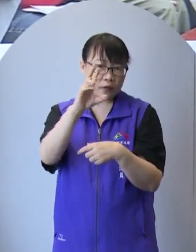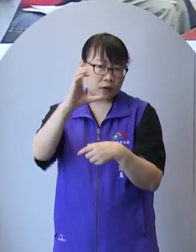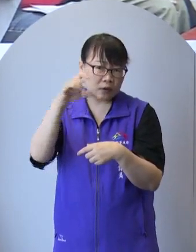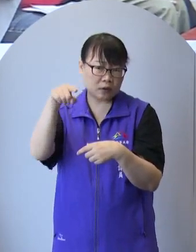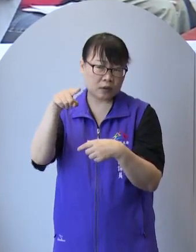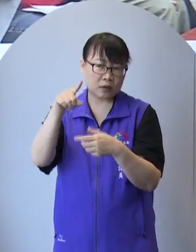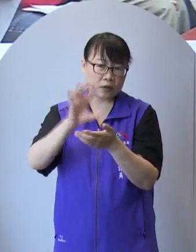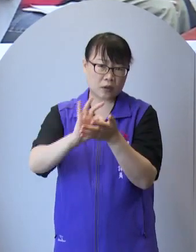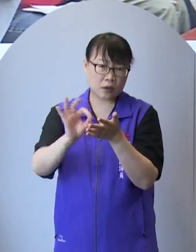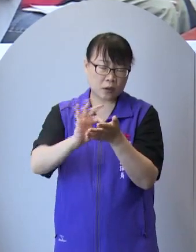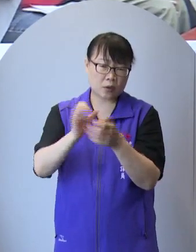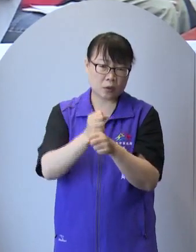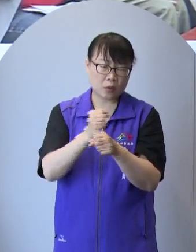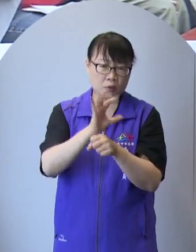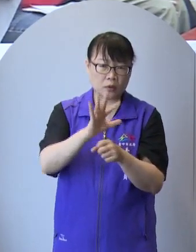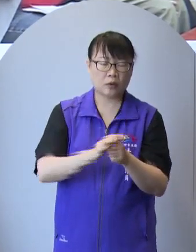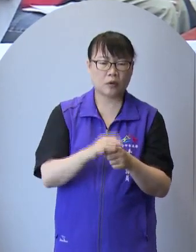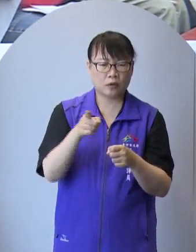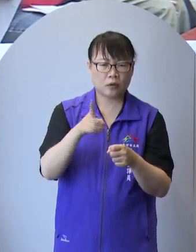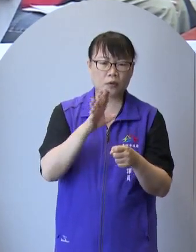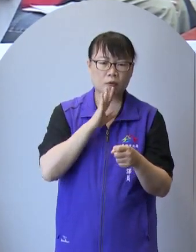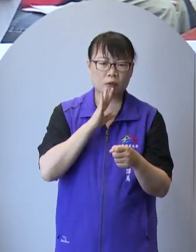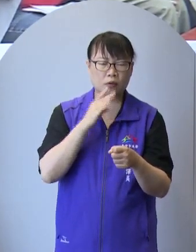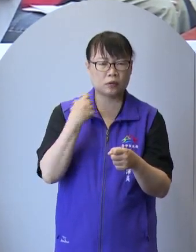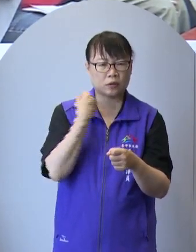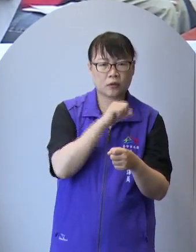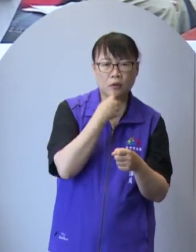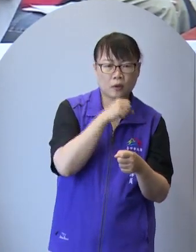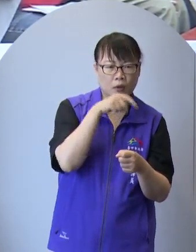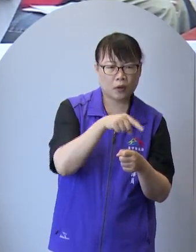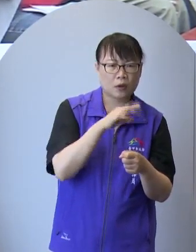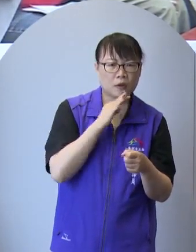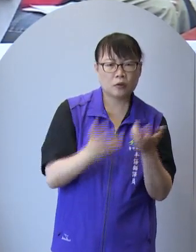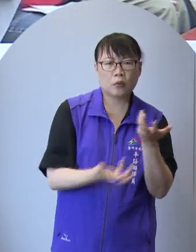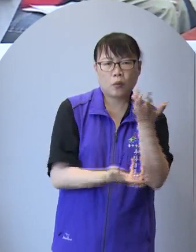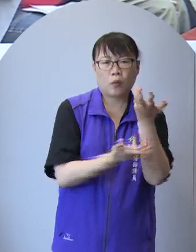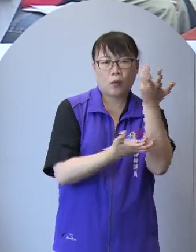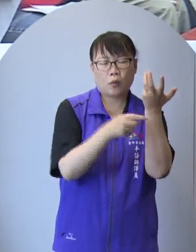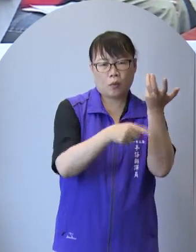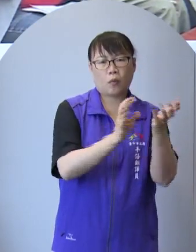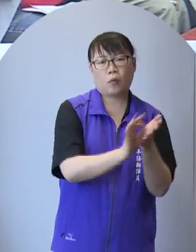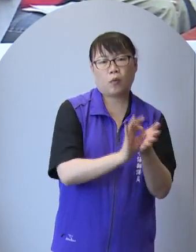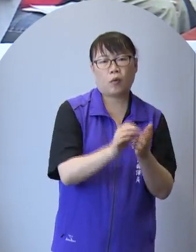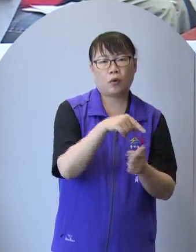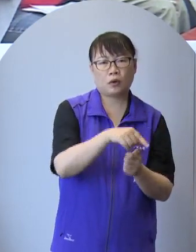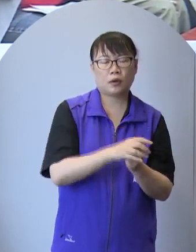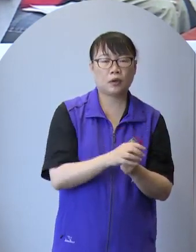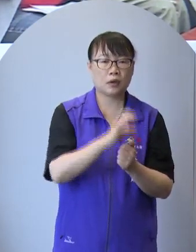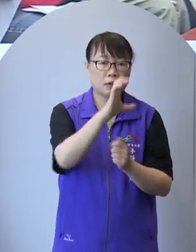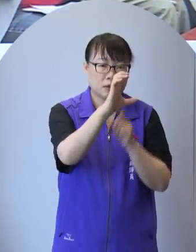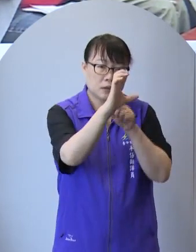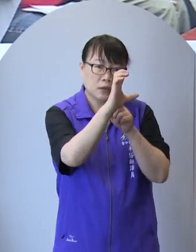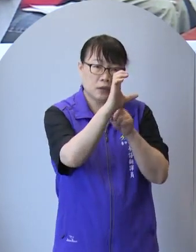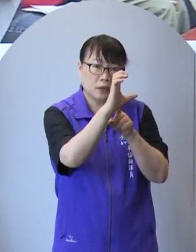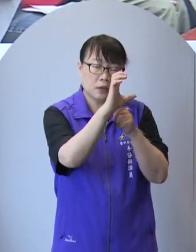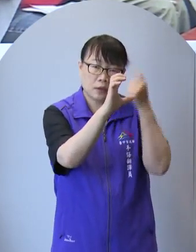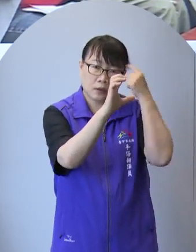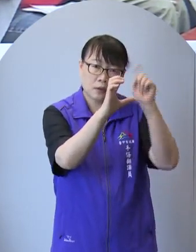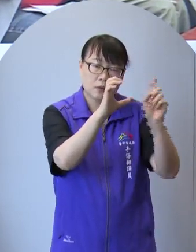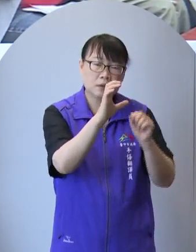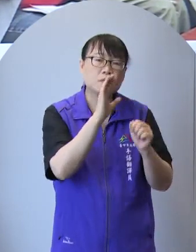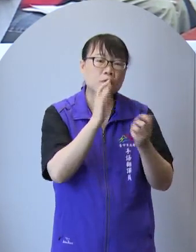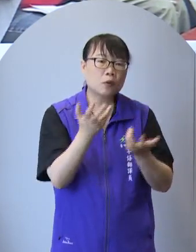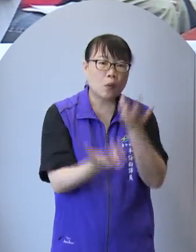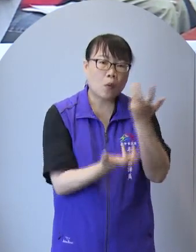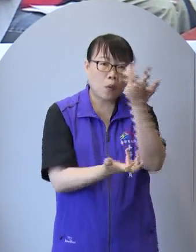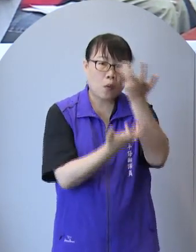理政策，大部分99%都是用焚化处理。那 PVC 这个硒啊。就是含氯，那氯的部分它在燃烧的